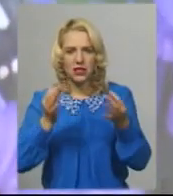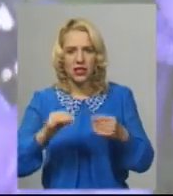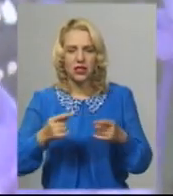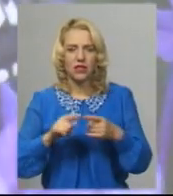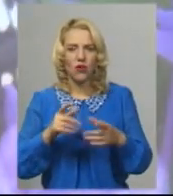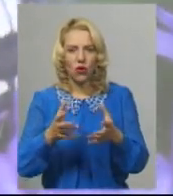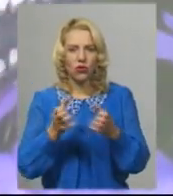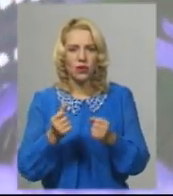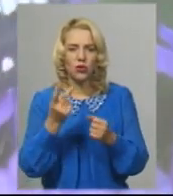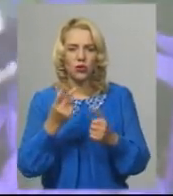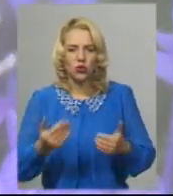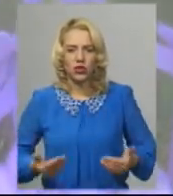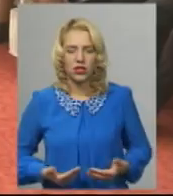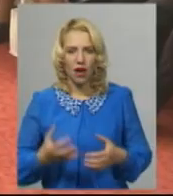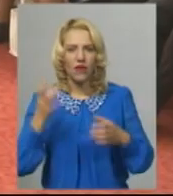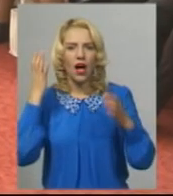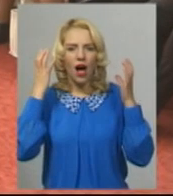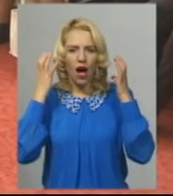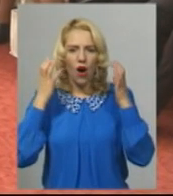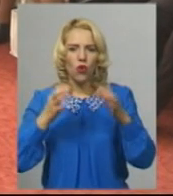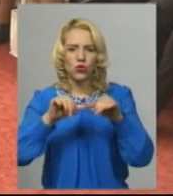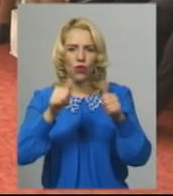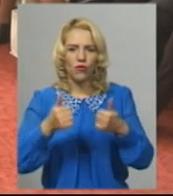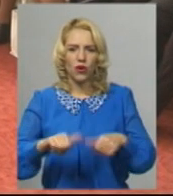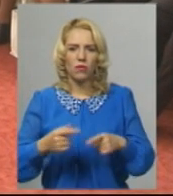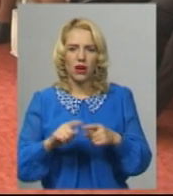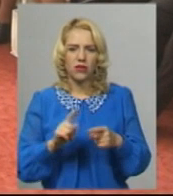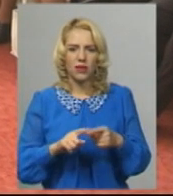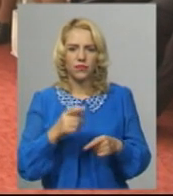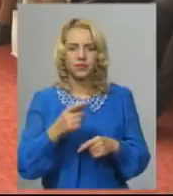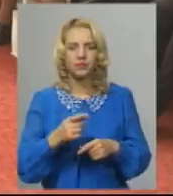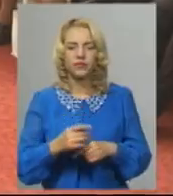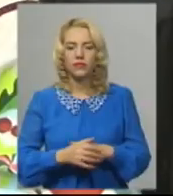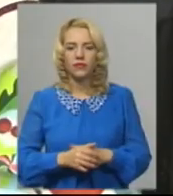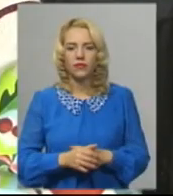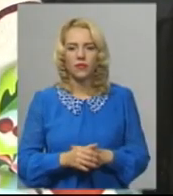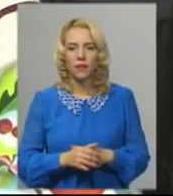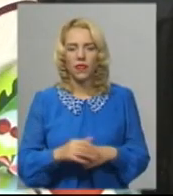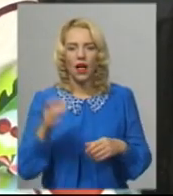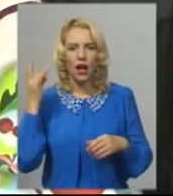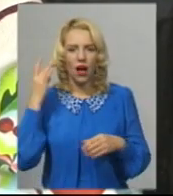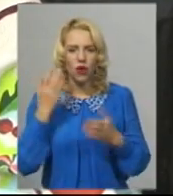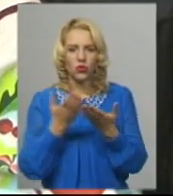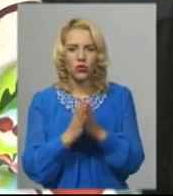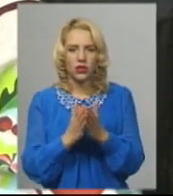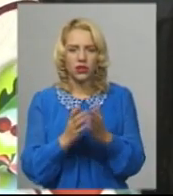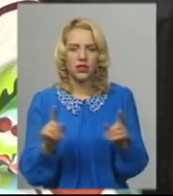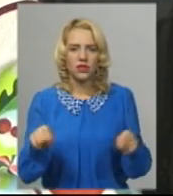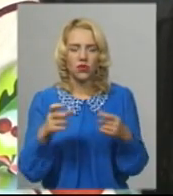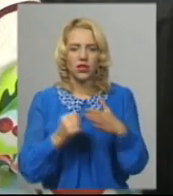та звуковими ефектами в аудіоформаті тривалістю 4 години та 40 хвилин, каже Оксана Радушинська. Аудіокнига створена на